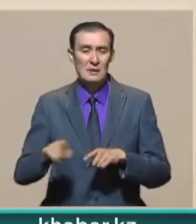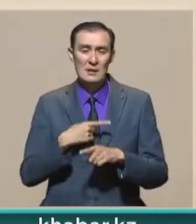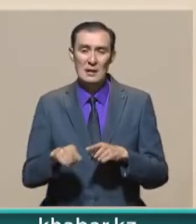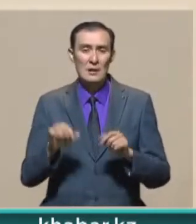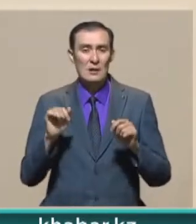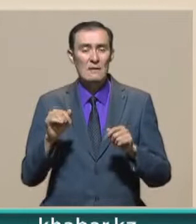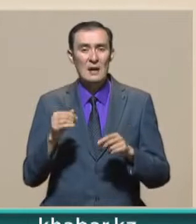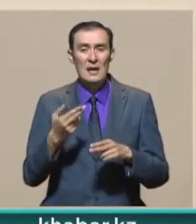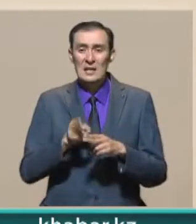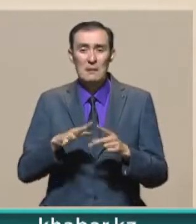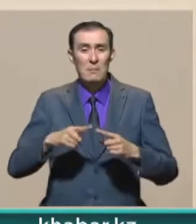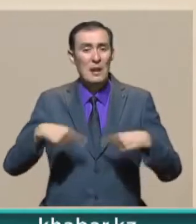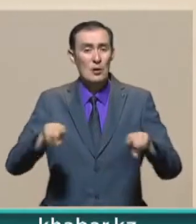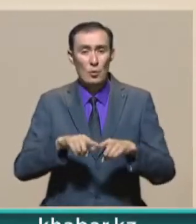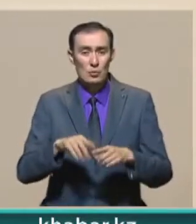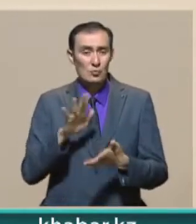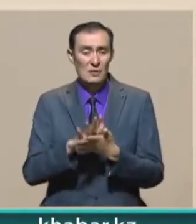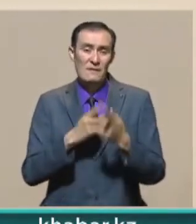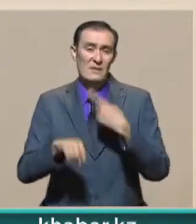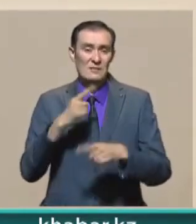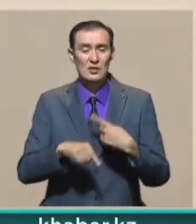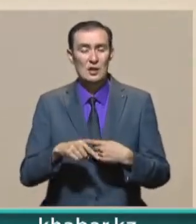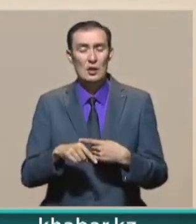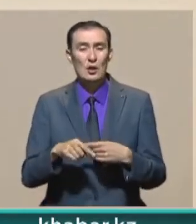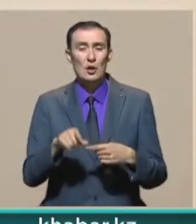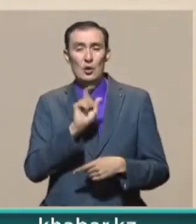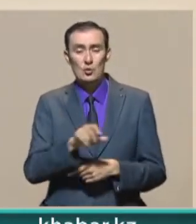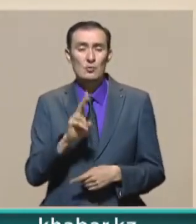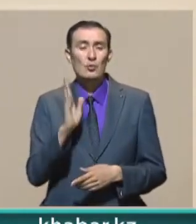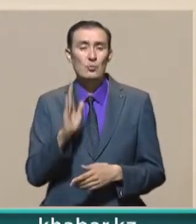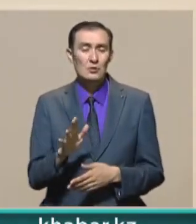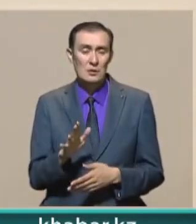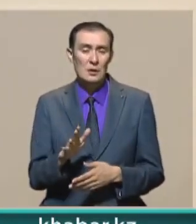возвращать полигон тем людям, которые действительно будут смотреть за этим полигоном, чтобы вот это не сжигалось.